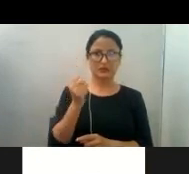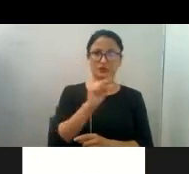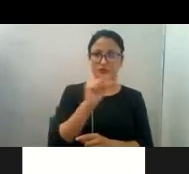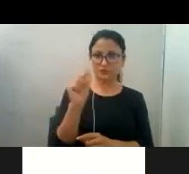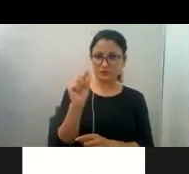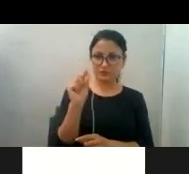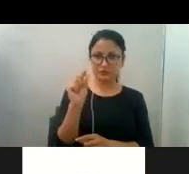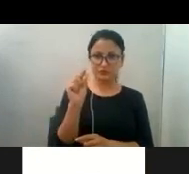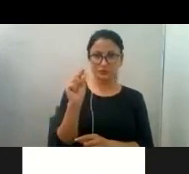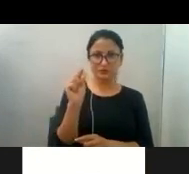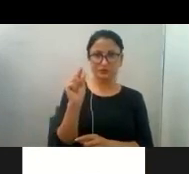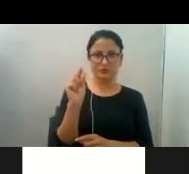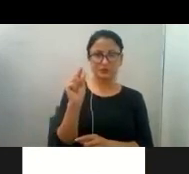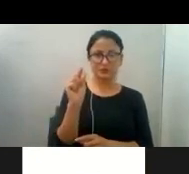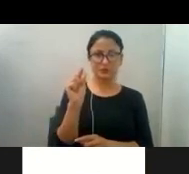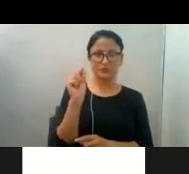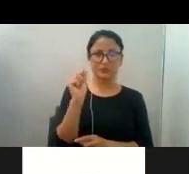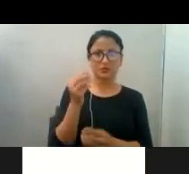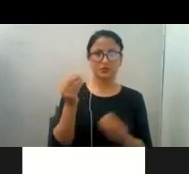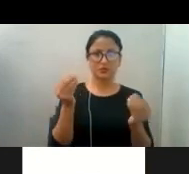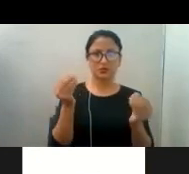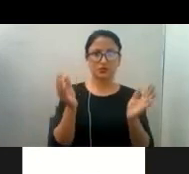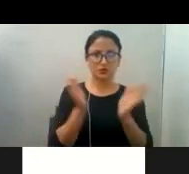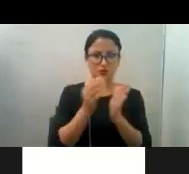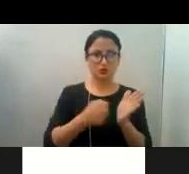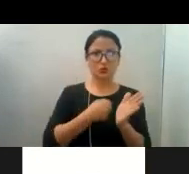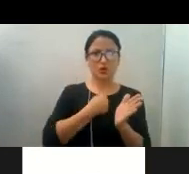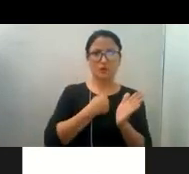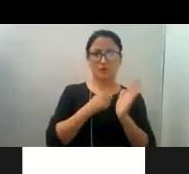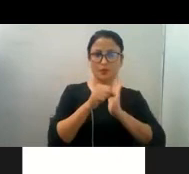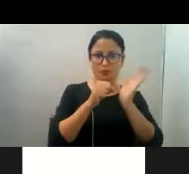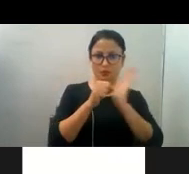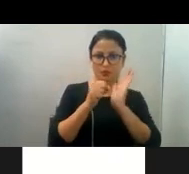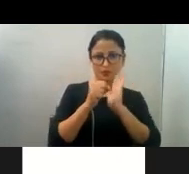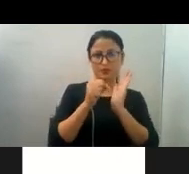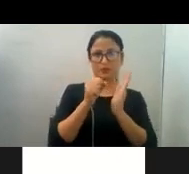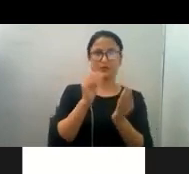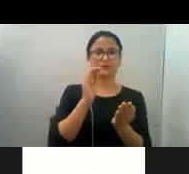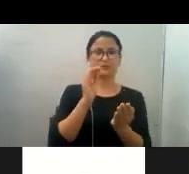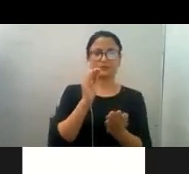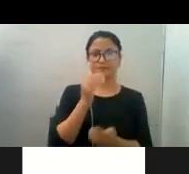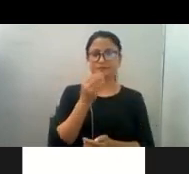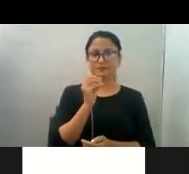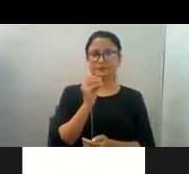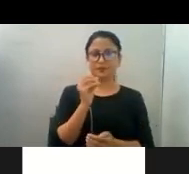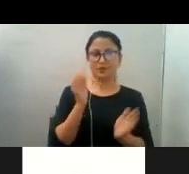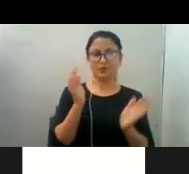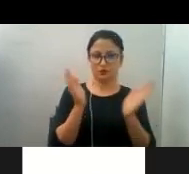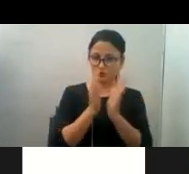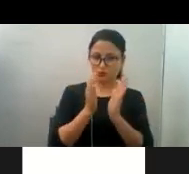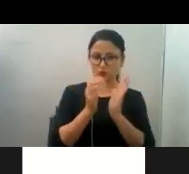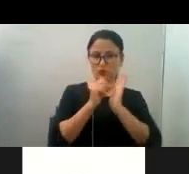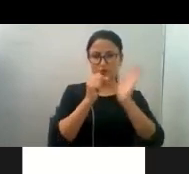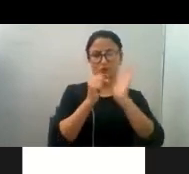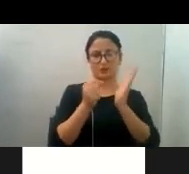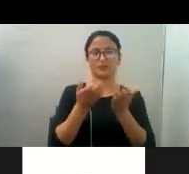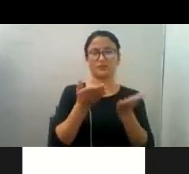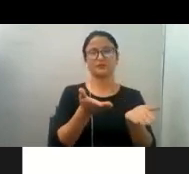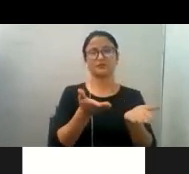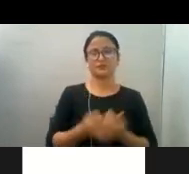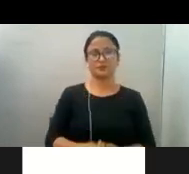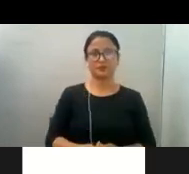सन्दर्भमा यसलाई अलिक छोटो आफ्नो मन्तव्य राखिदिनु हुने एकदमै सठिक रूपमा छोटो